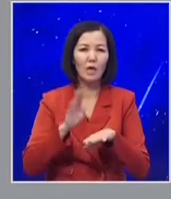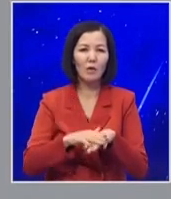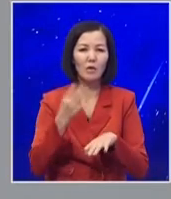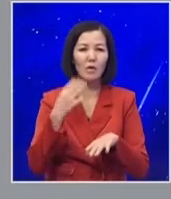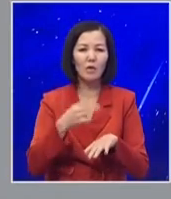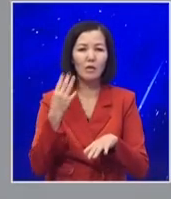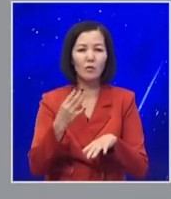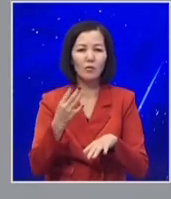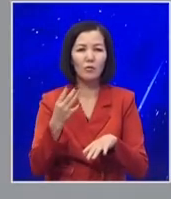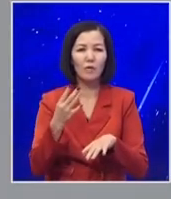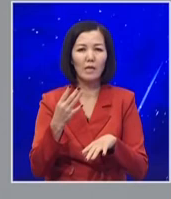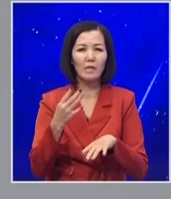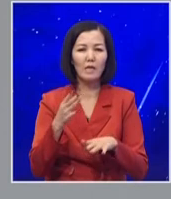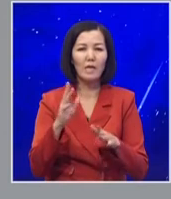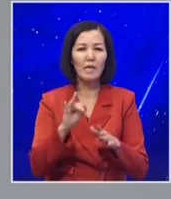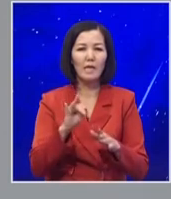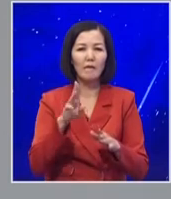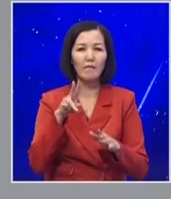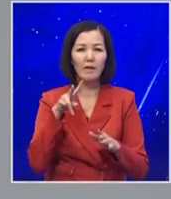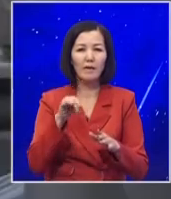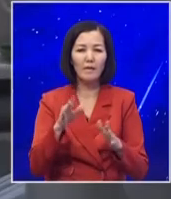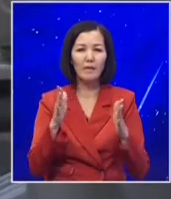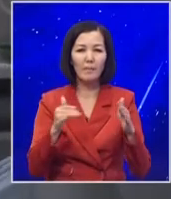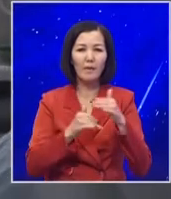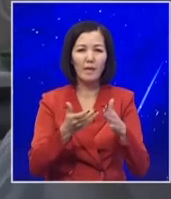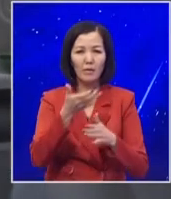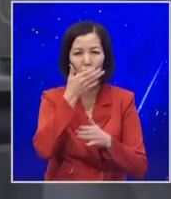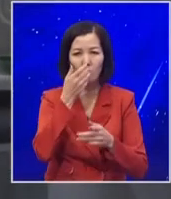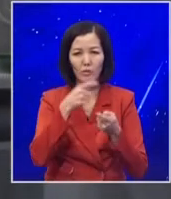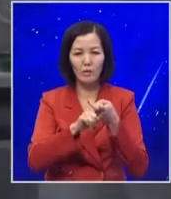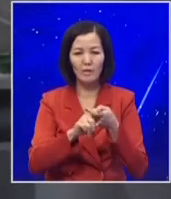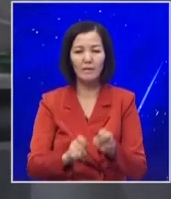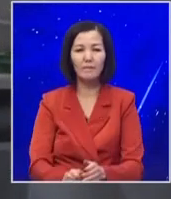науқас екпені жасанды желдету аппаратына қосылған.